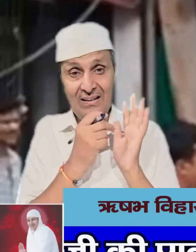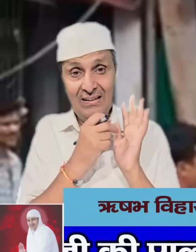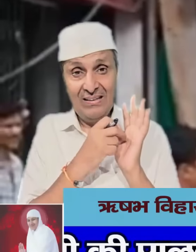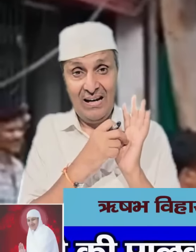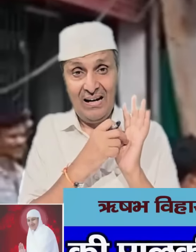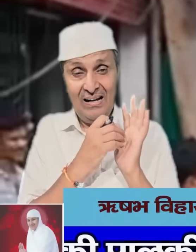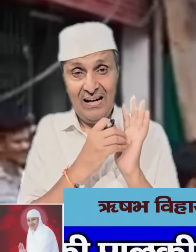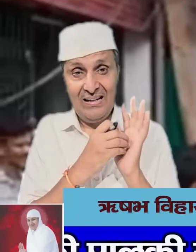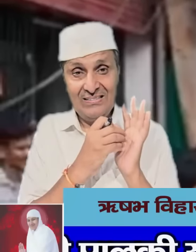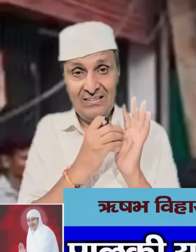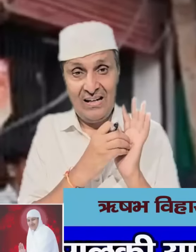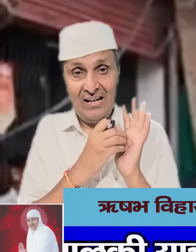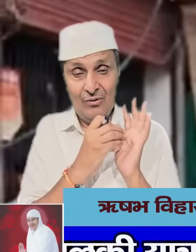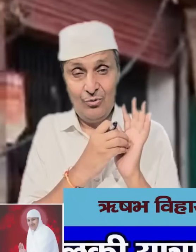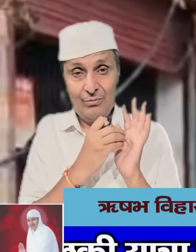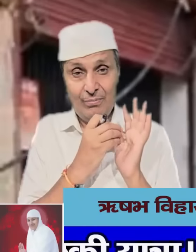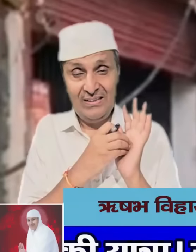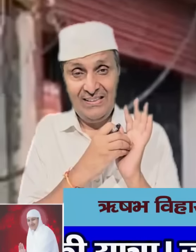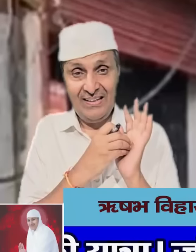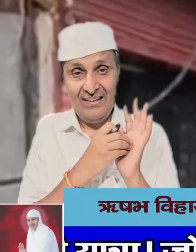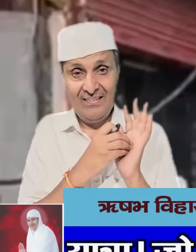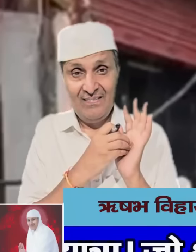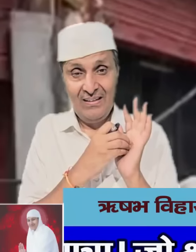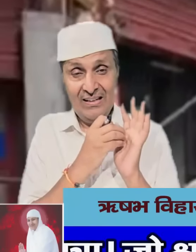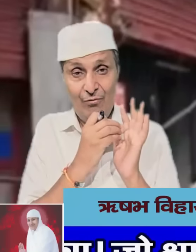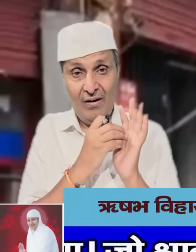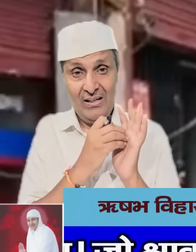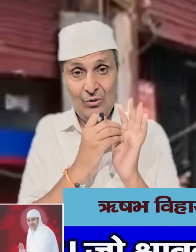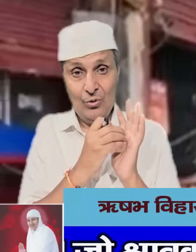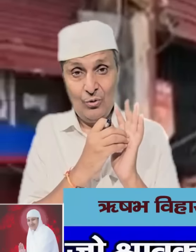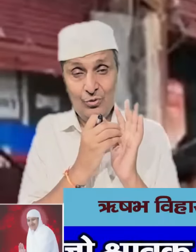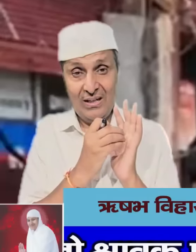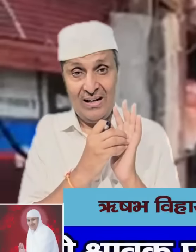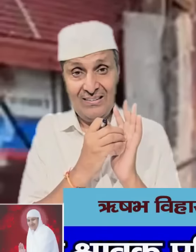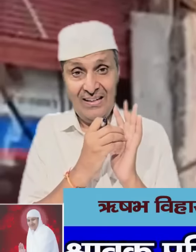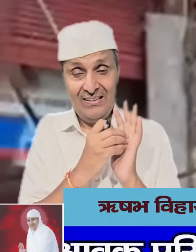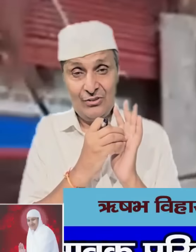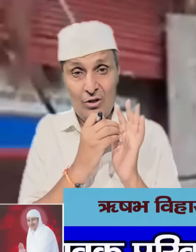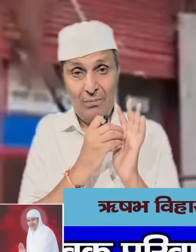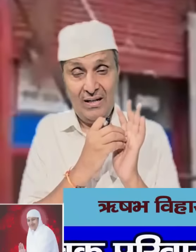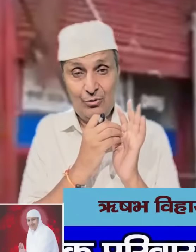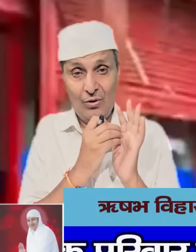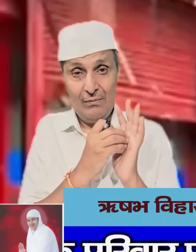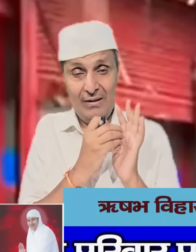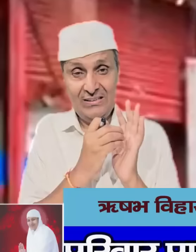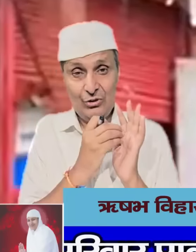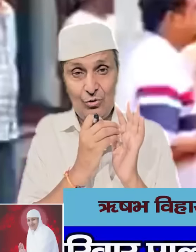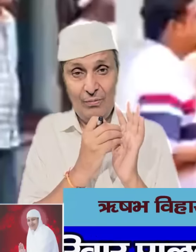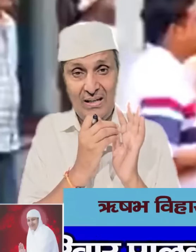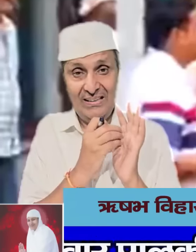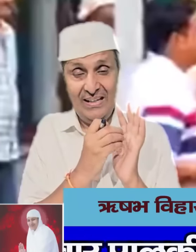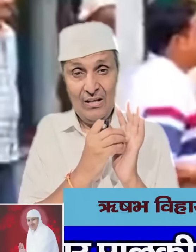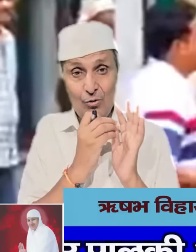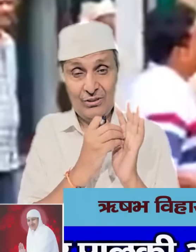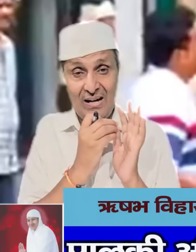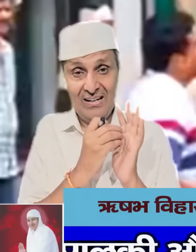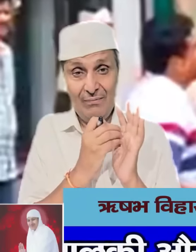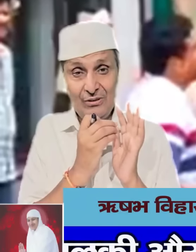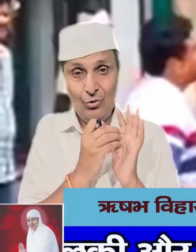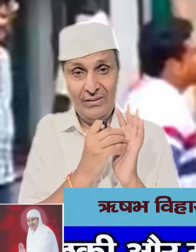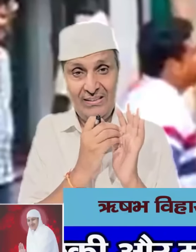पाई। क्या लालच था उस भतीजे का कि वह दोनों उस आग के अंदर जो कपड़े की दुकान में नीचे शोरूम में लगी थी